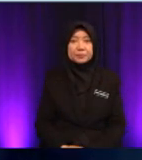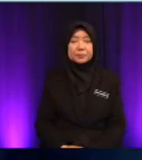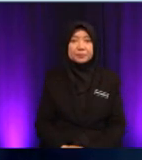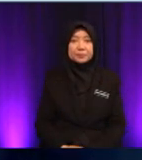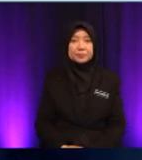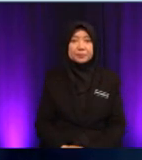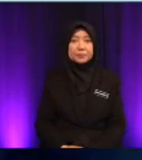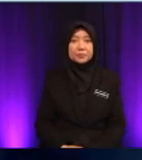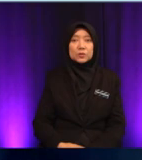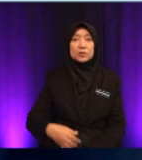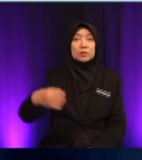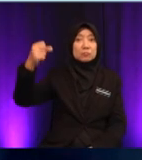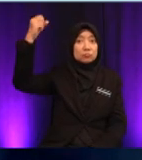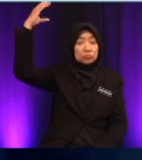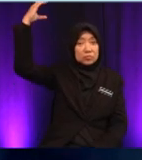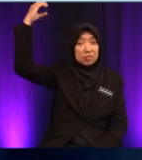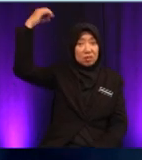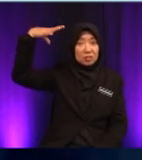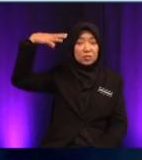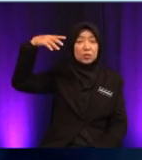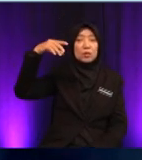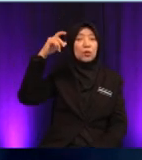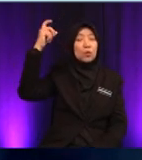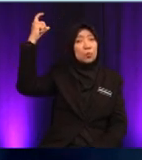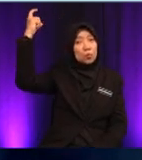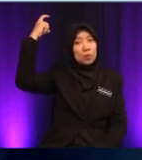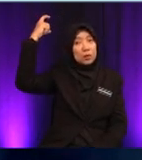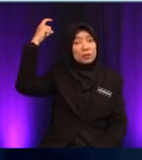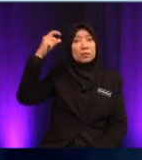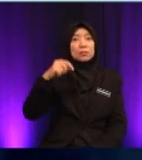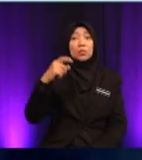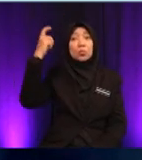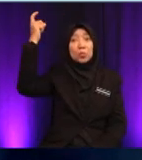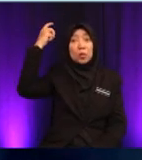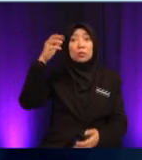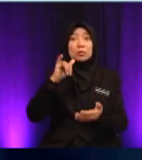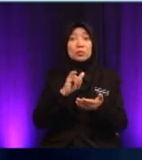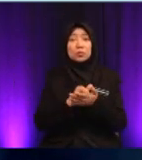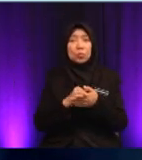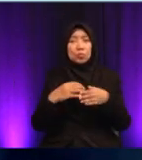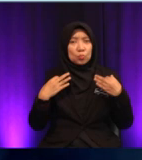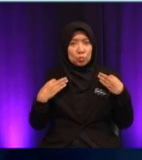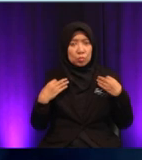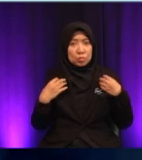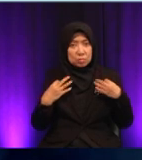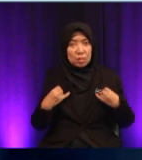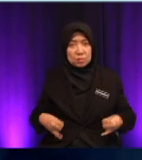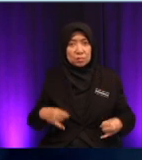malam-malam nampak bulan Adakah sinaran yang dihasilkan oleh bulan itu ia sinaran jasa hitam